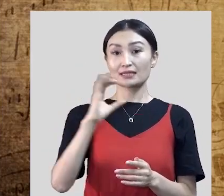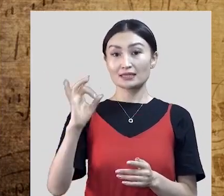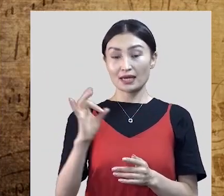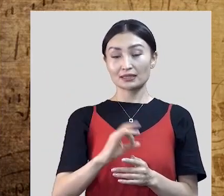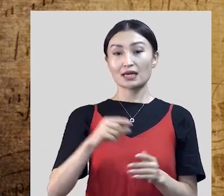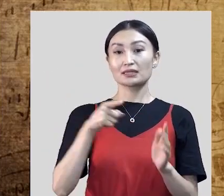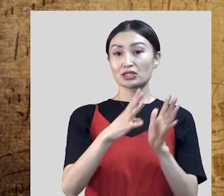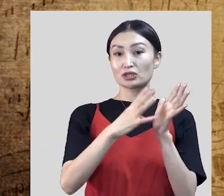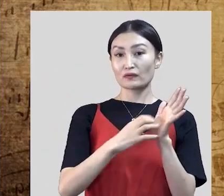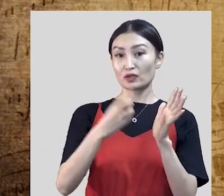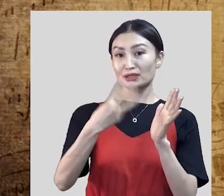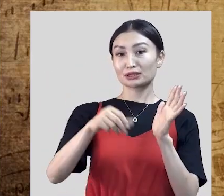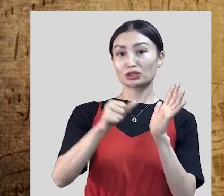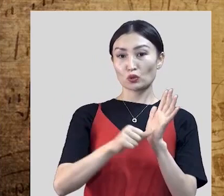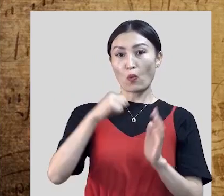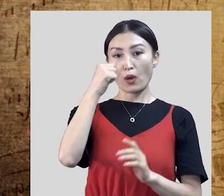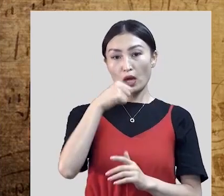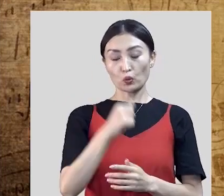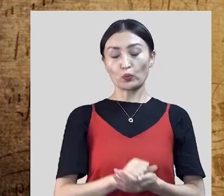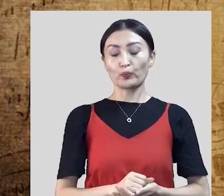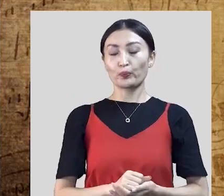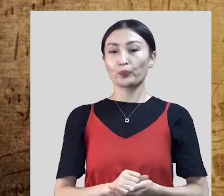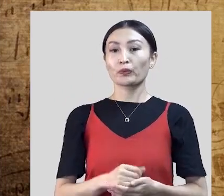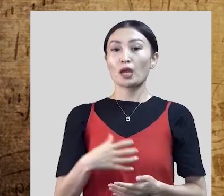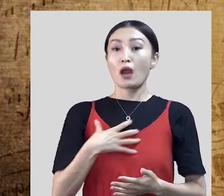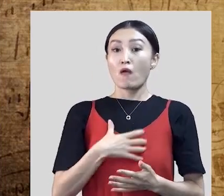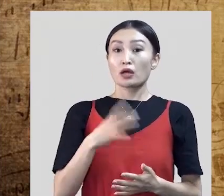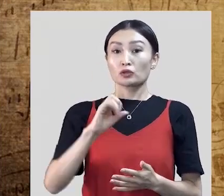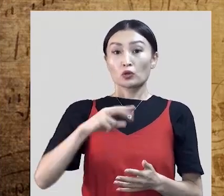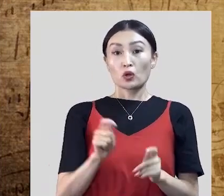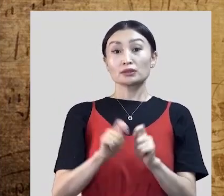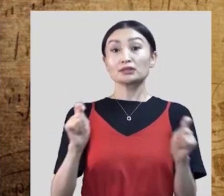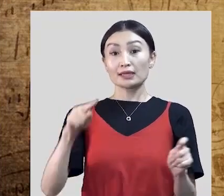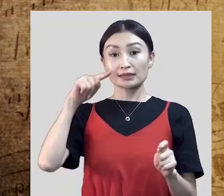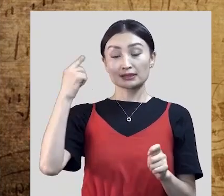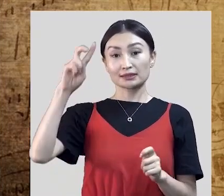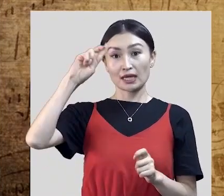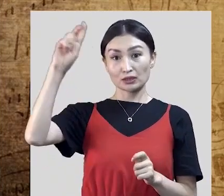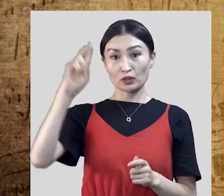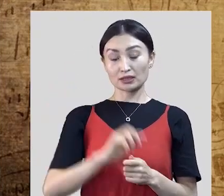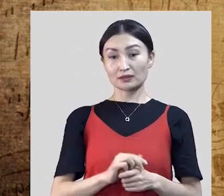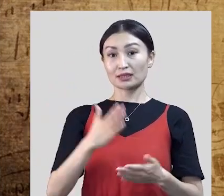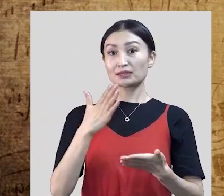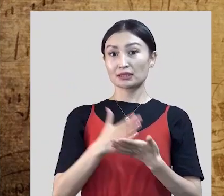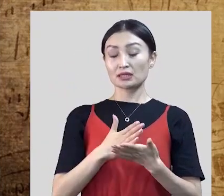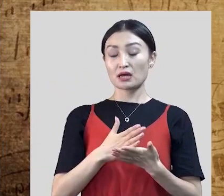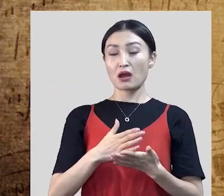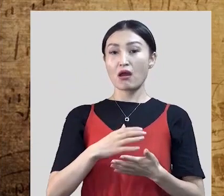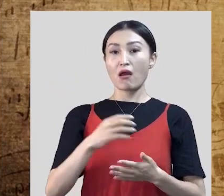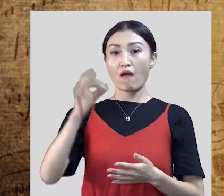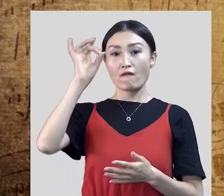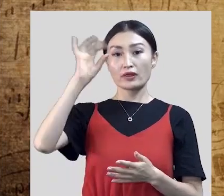в 1936 году. Основную роль в создании кыргызской государственности сыграли